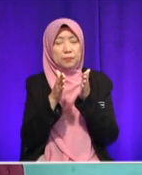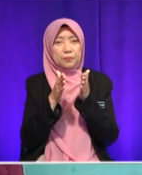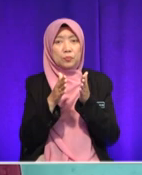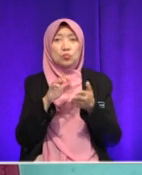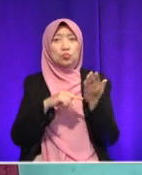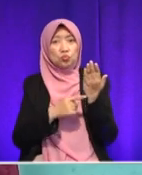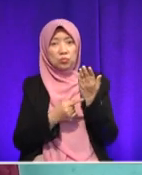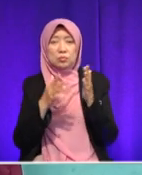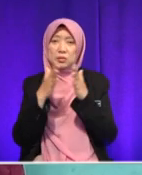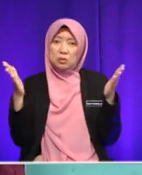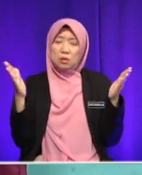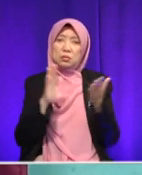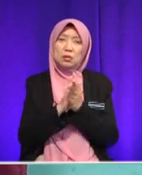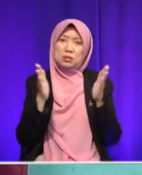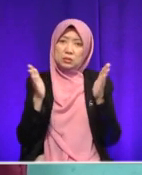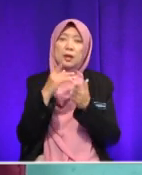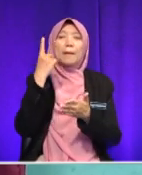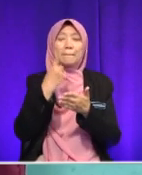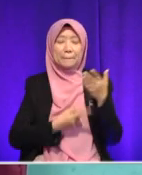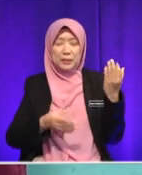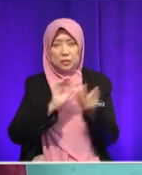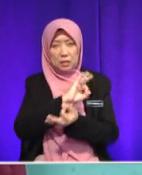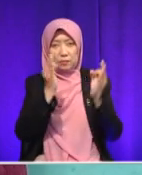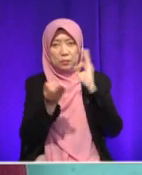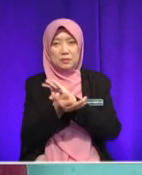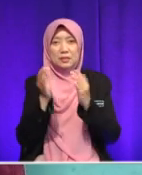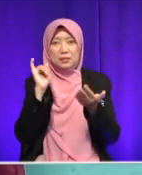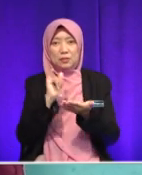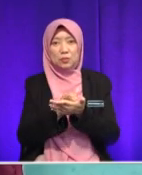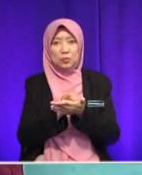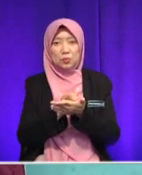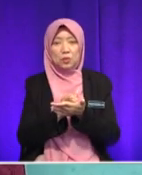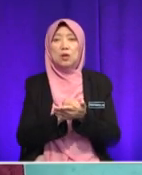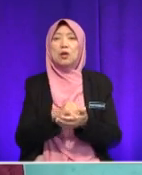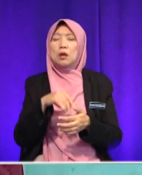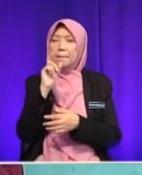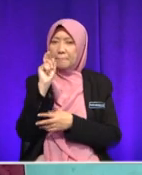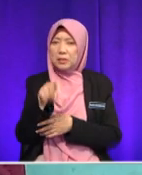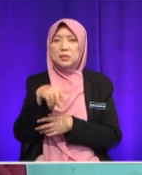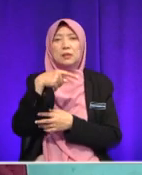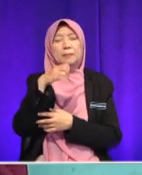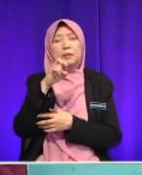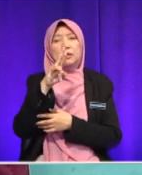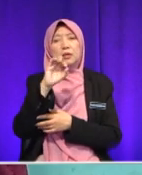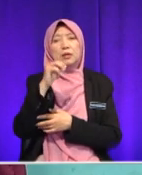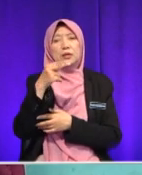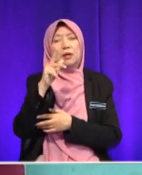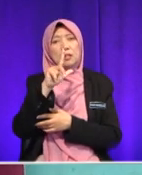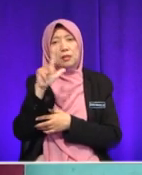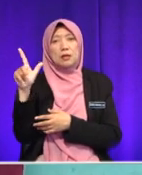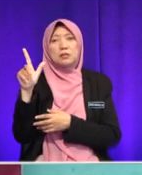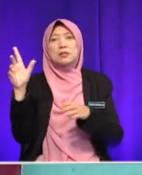jadi kecil. Jadi apakah transformasi itu? Perihalkan selengkapnya transformasi itu. Jadi anda boleh